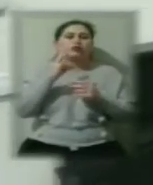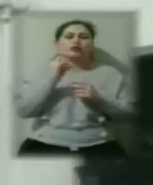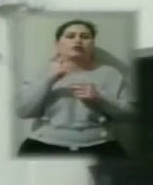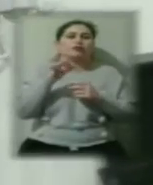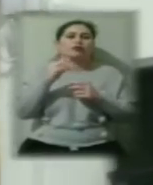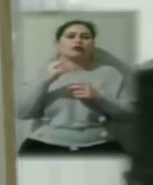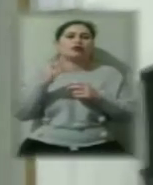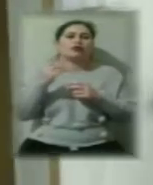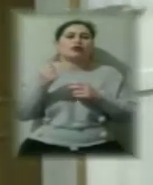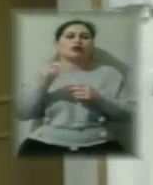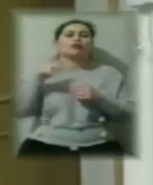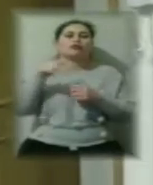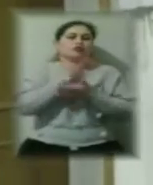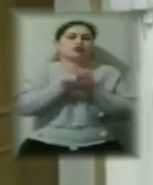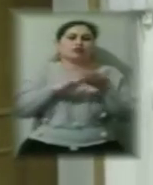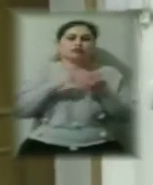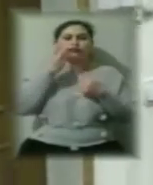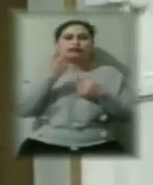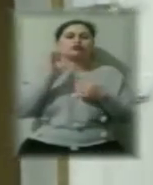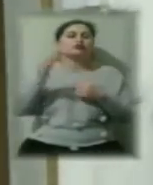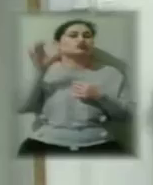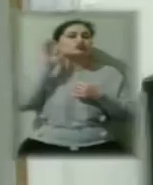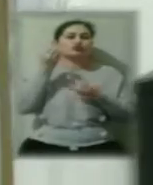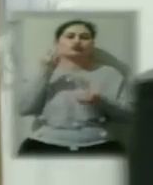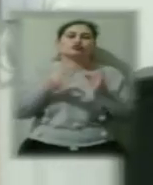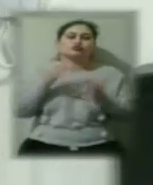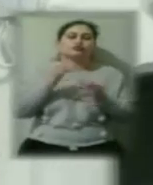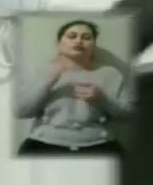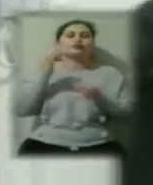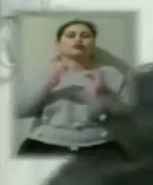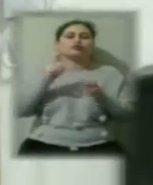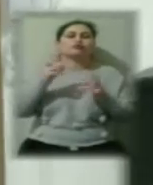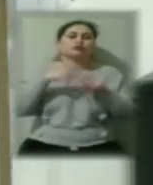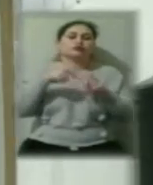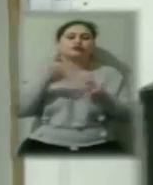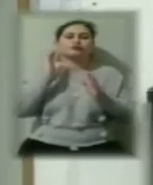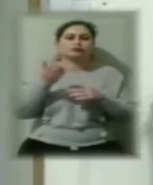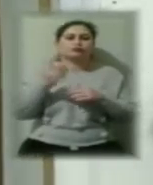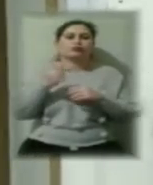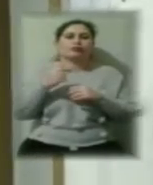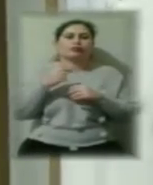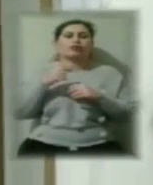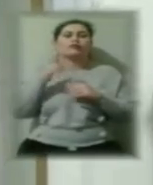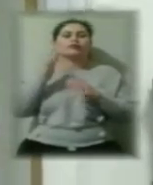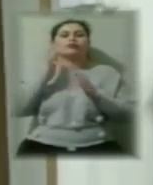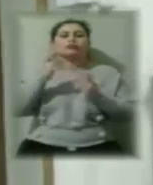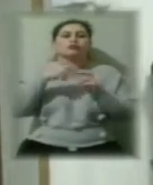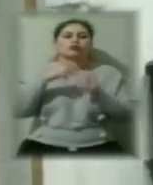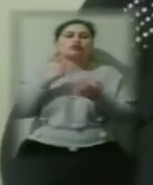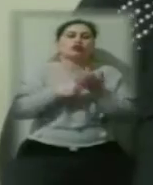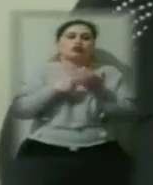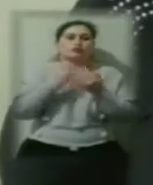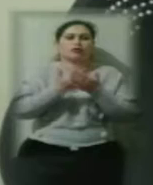далі. Будемо слухати суд, судебне засідання, буде відбуватися, досліджувати будемо докази. Поки